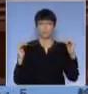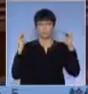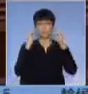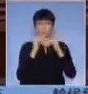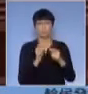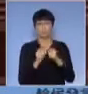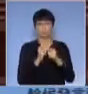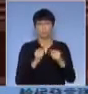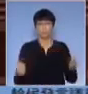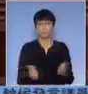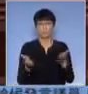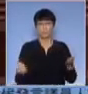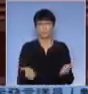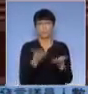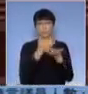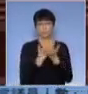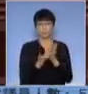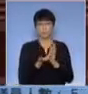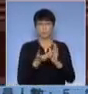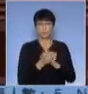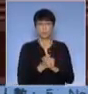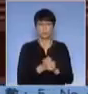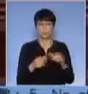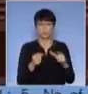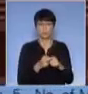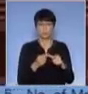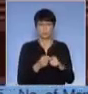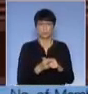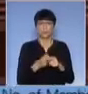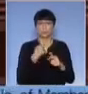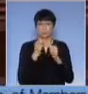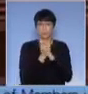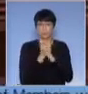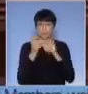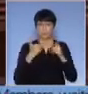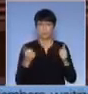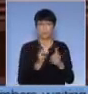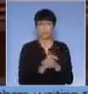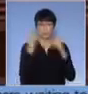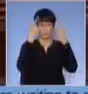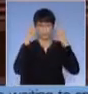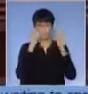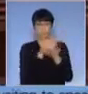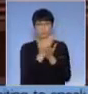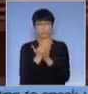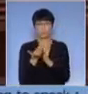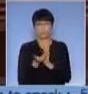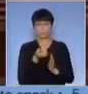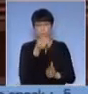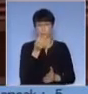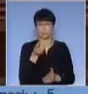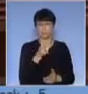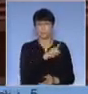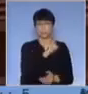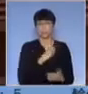動港獨主張和活動，這個亦都符合公眾的期望。就此，各間大學其實已經明確表示不支持港獨，